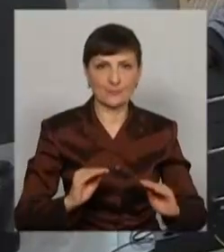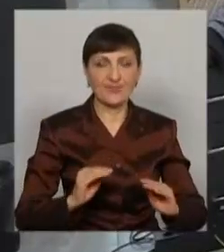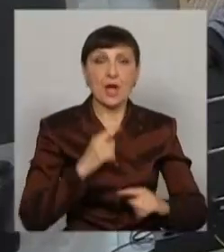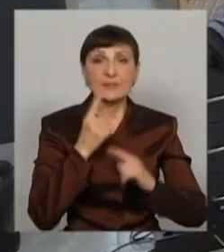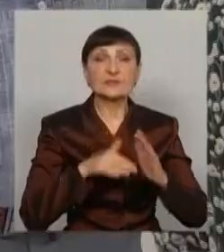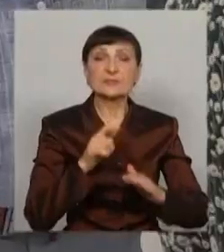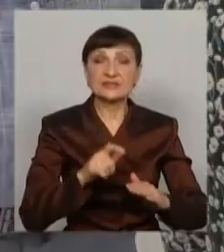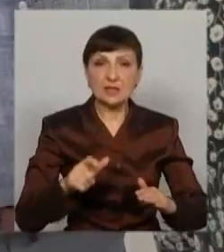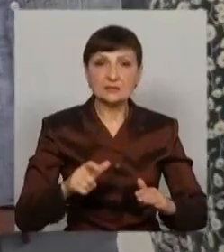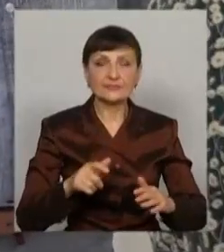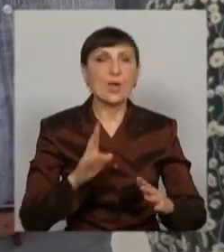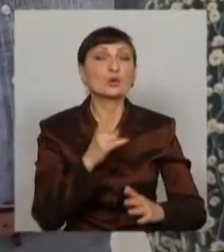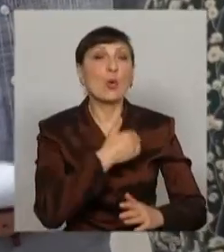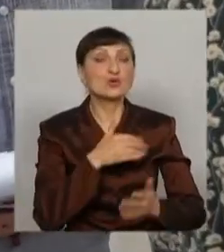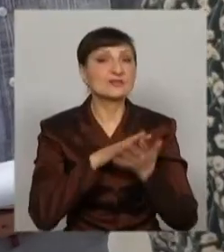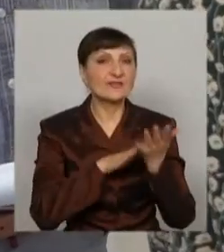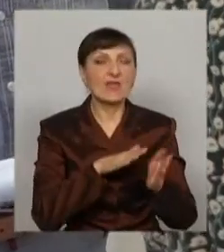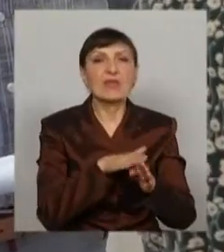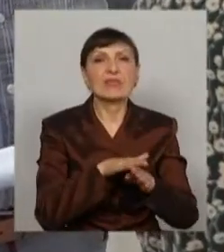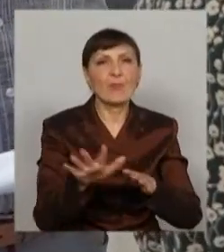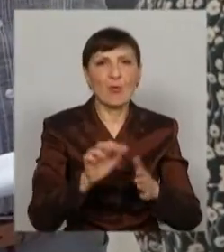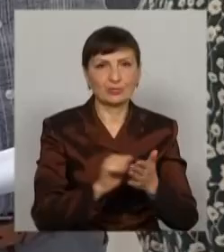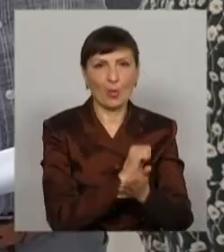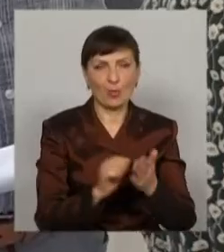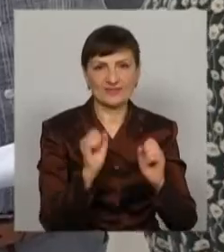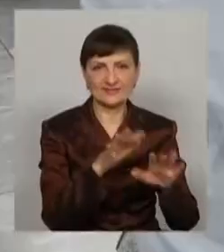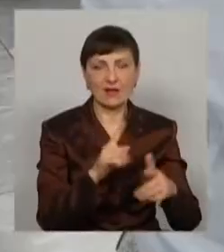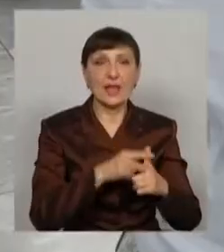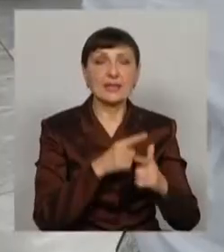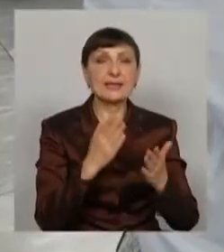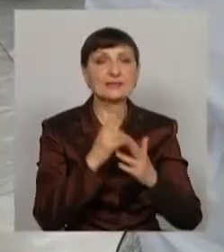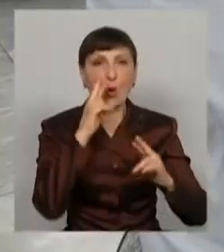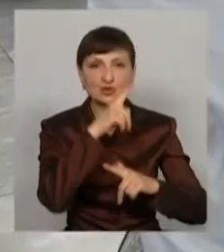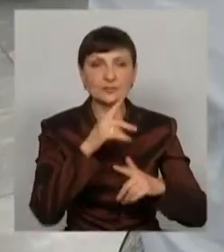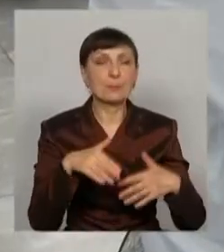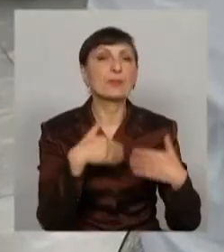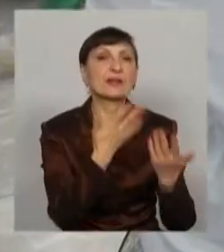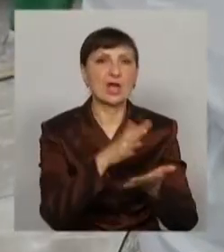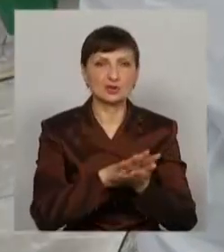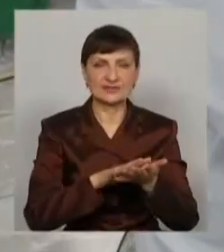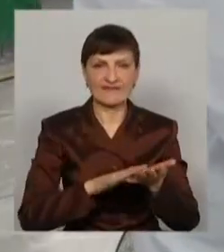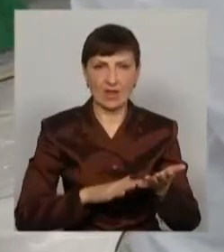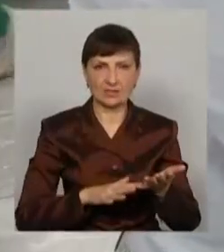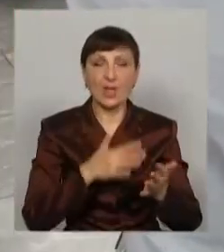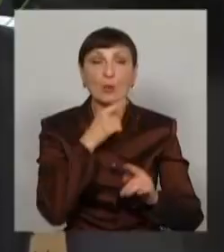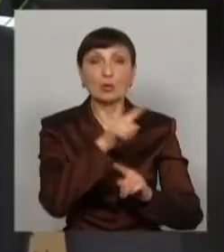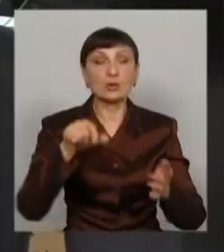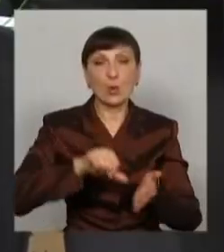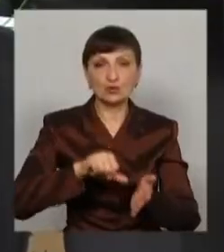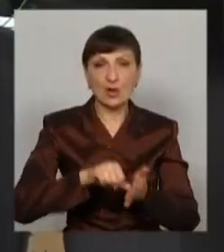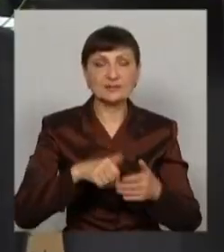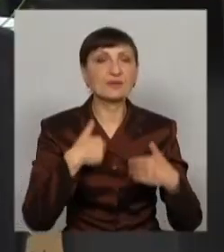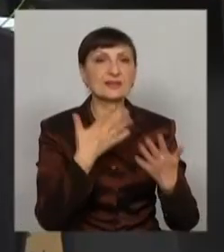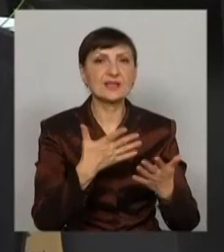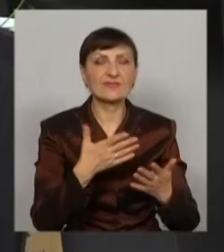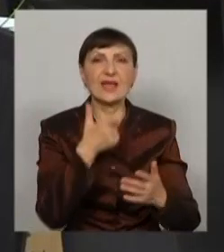словам специалистов, претенденты сдали неполный перечень документов или допустили ошибки при подаче заявлений. Многие из участников